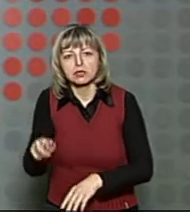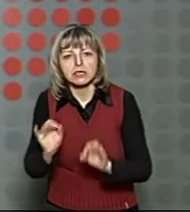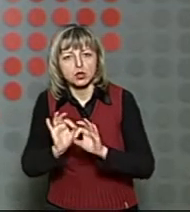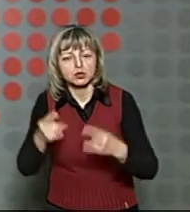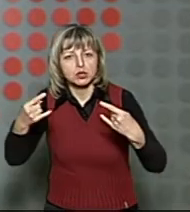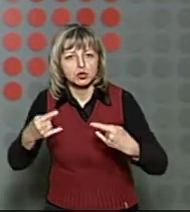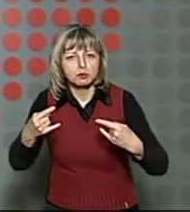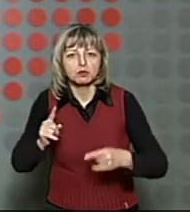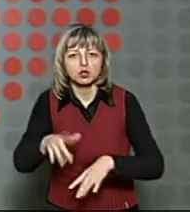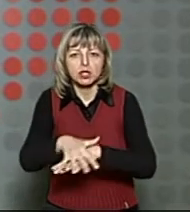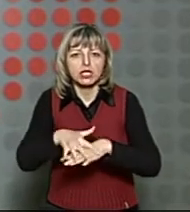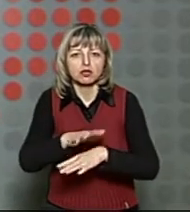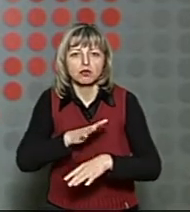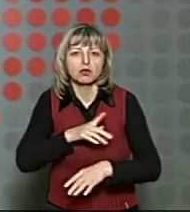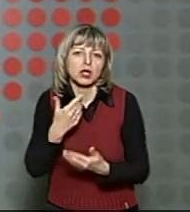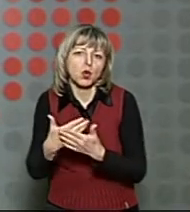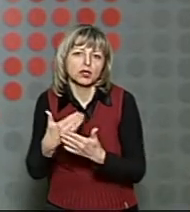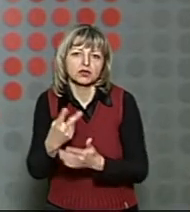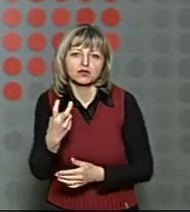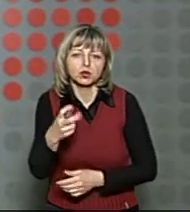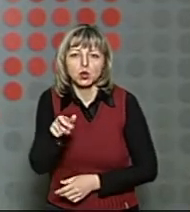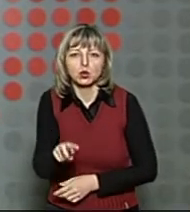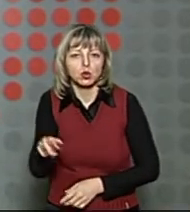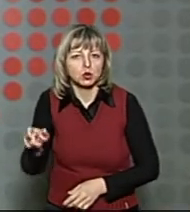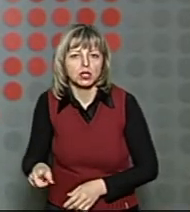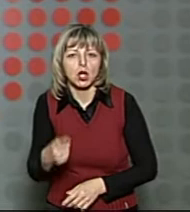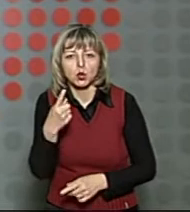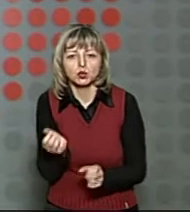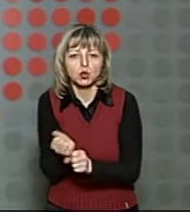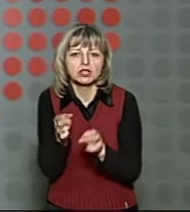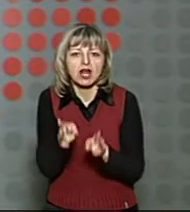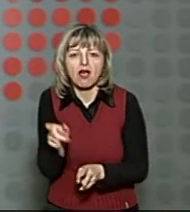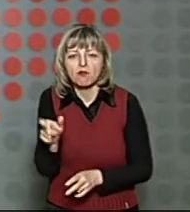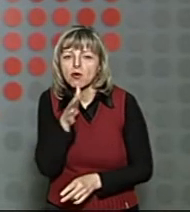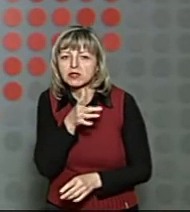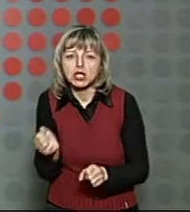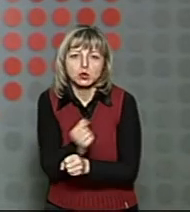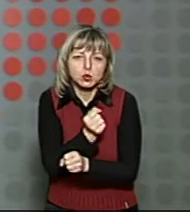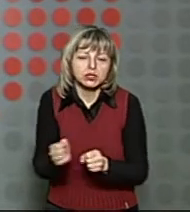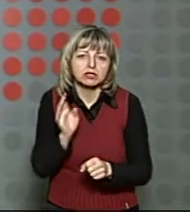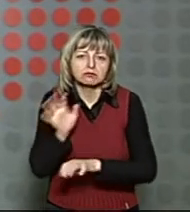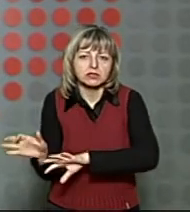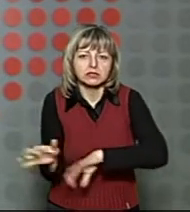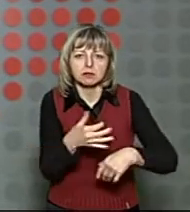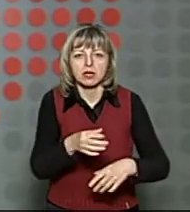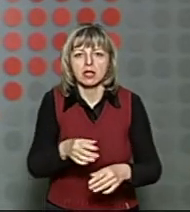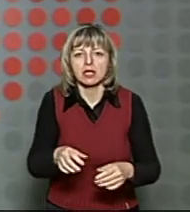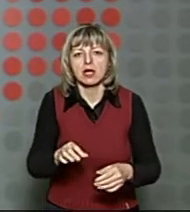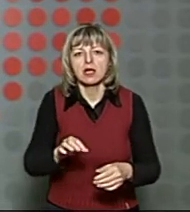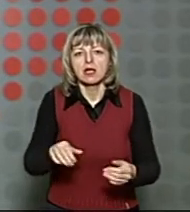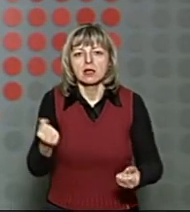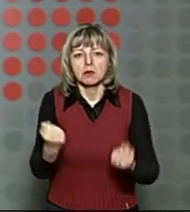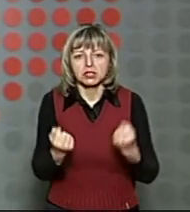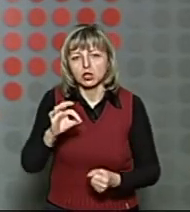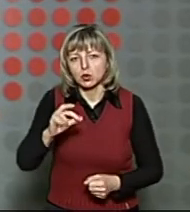розповів Суспільному, що на ринку було орієнтовно до 200 людей. Одну травмовану під час сутички жінку забрала карета швидкої. Про